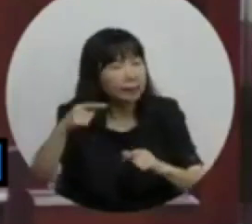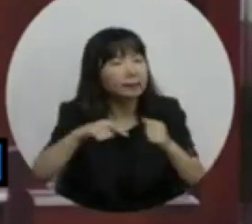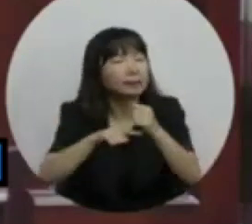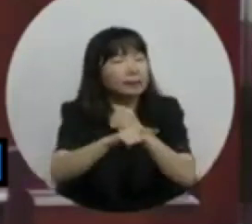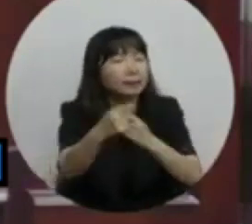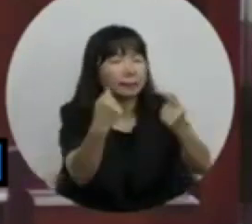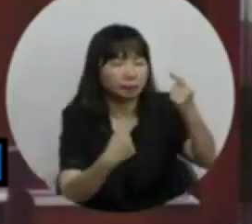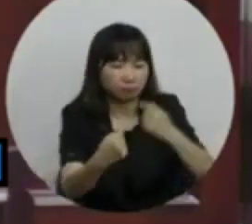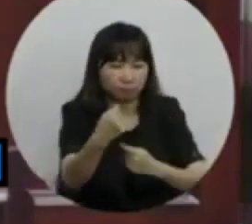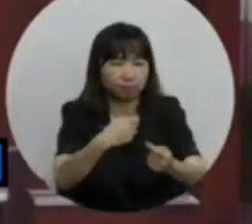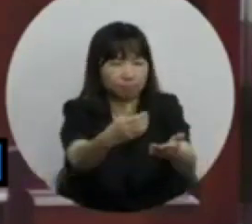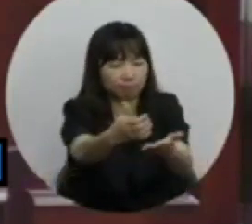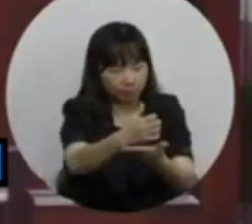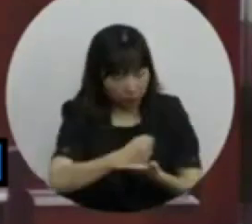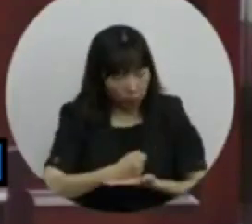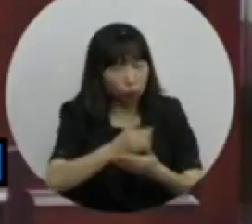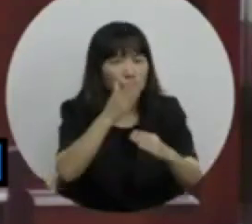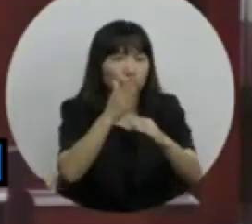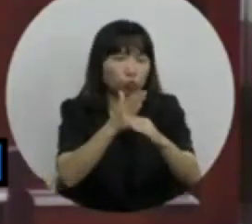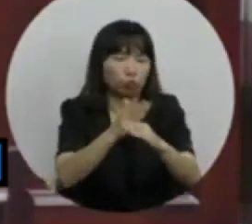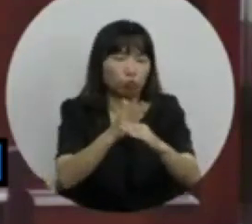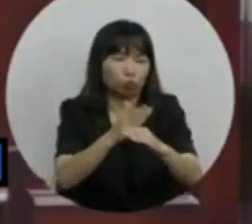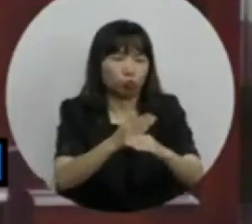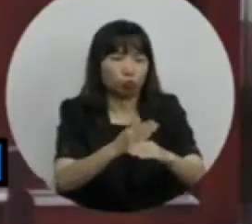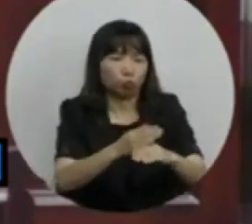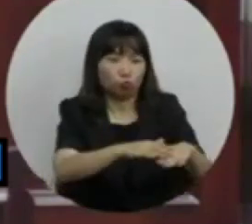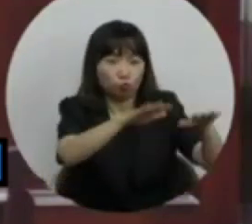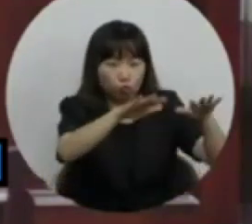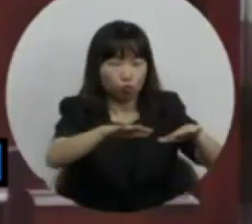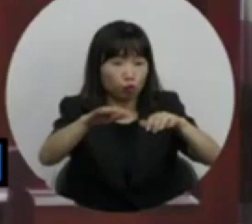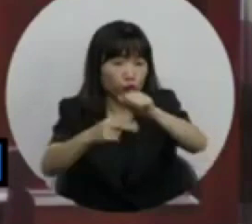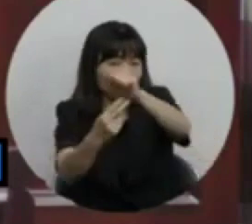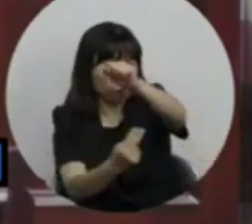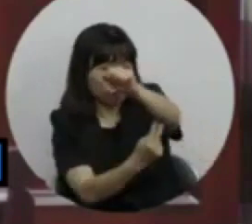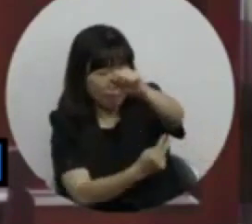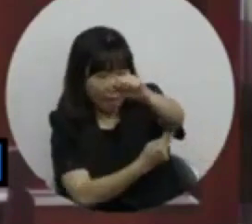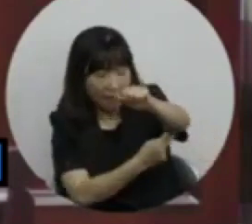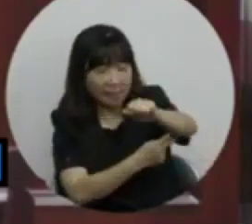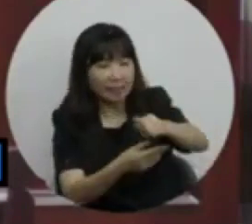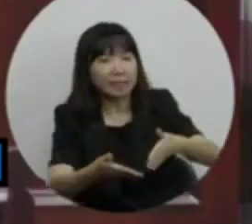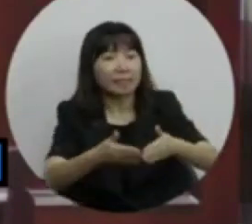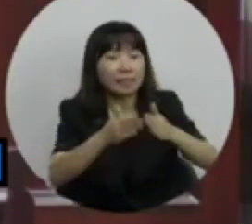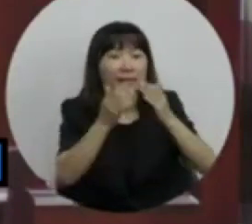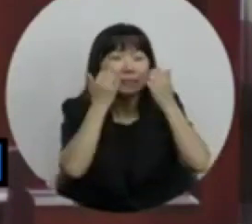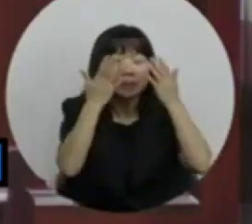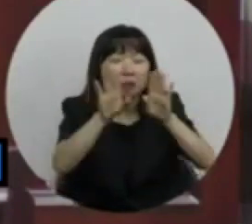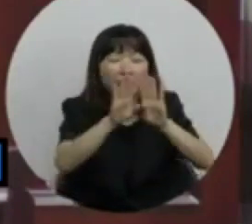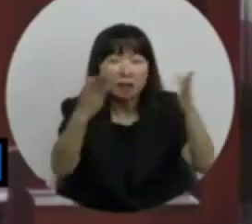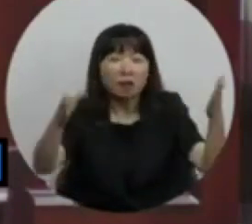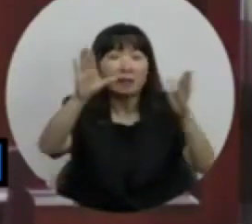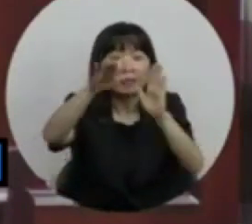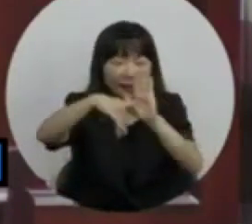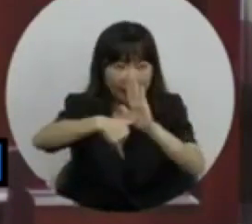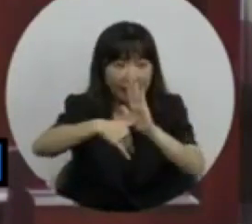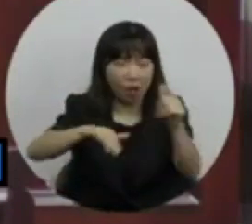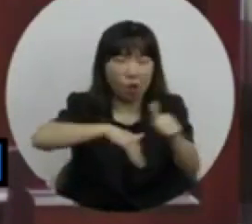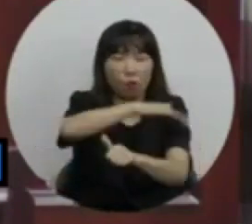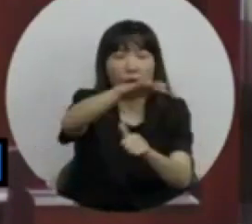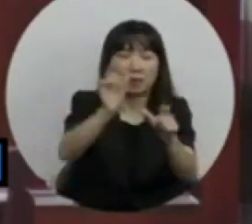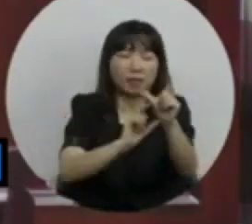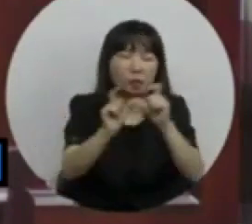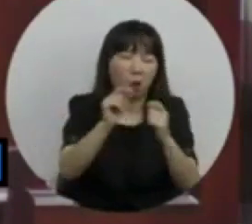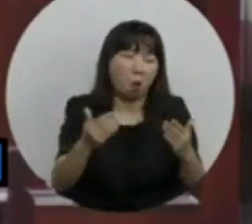있습니다. 출렁다리 개통을 계기로 여주의 남한강 관광이 활성화되도록 철저히